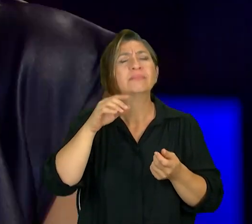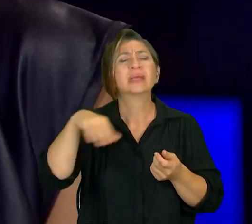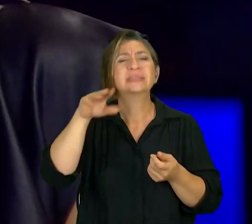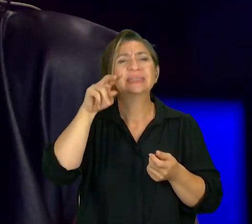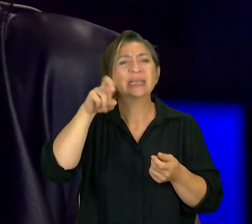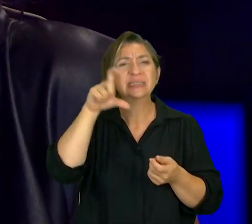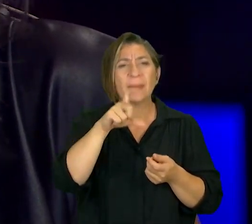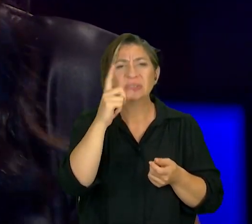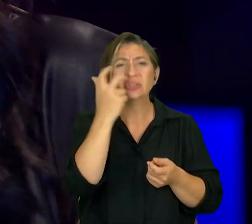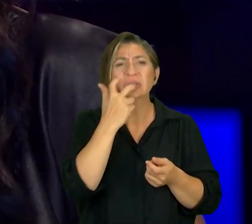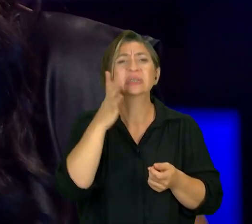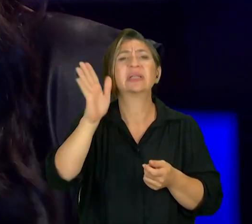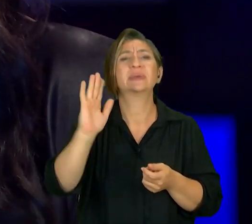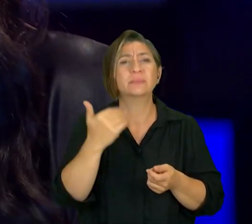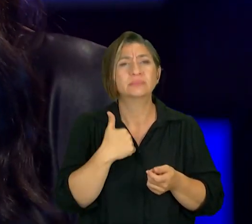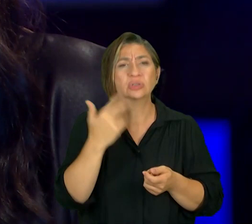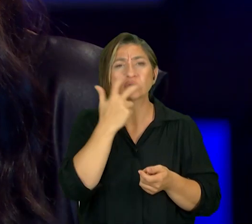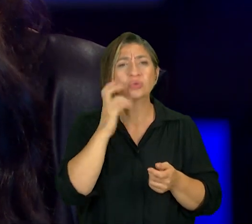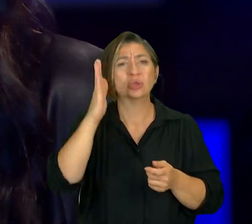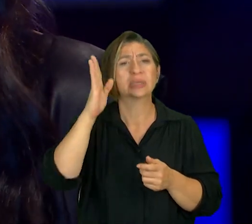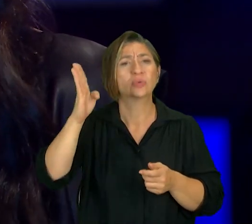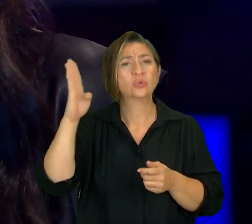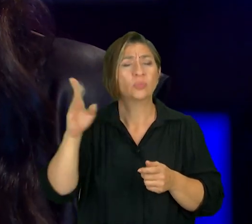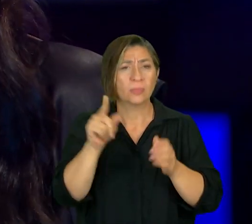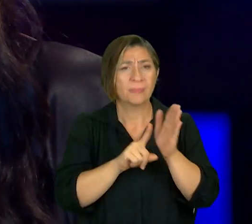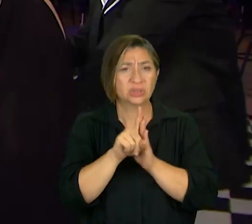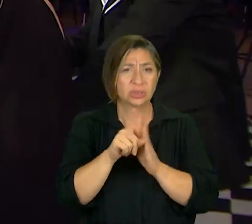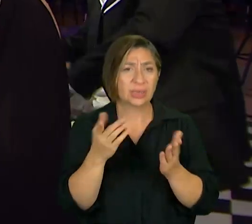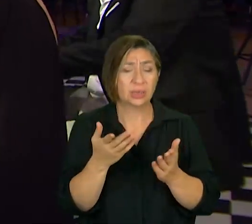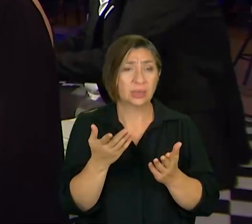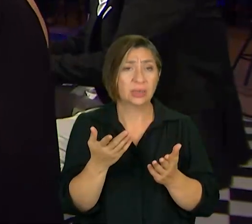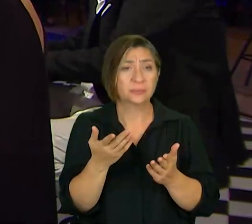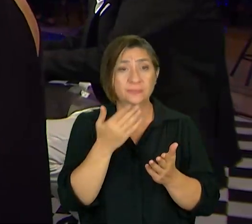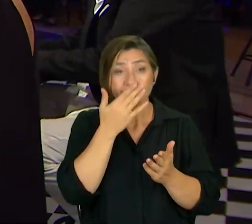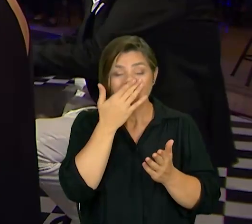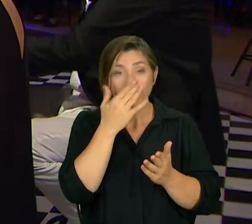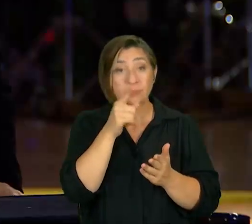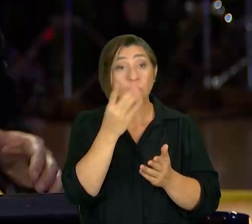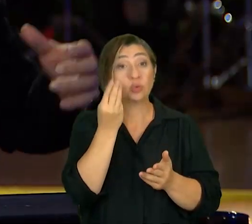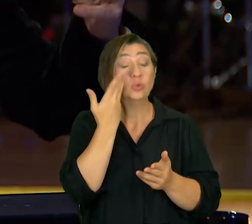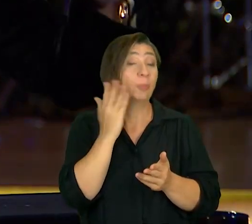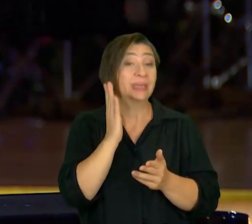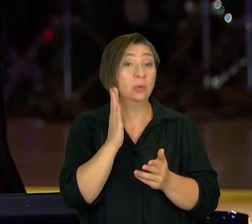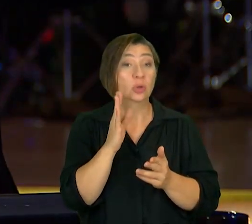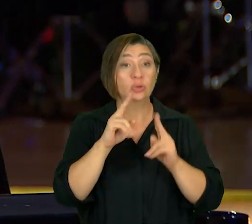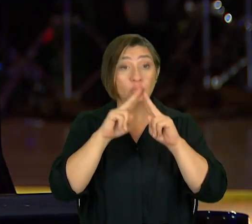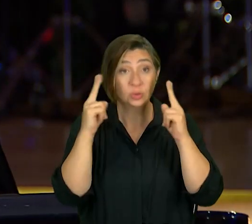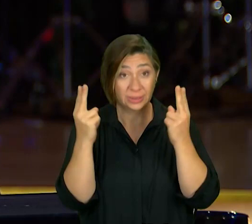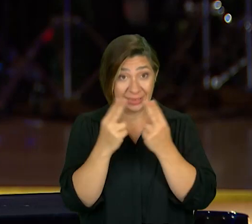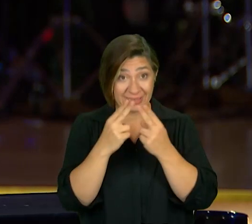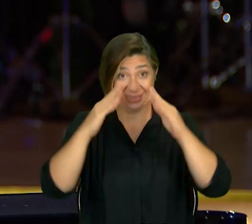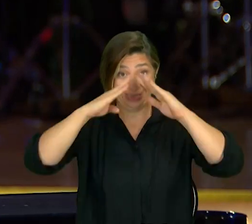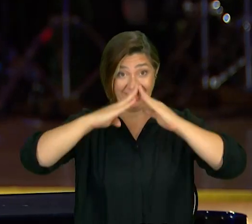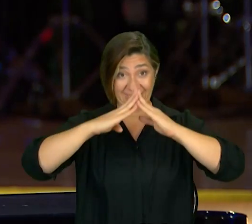8 ay bir tane bile konsere gidemezken biz çok konsere gidiyoruz. Bu bir başarı. Evet farkındayım. Ayrıca da şu da hoşuma gidiyor.